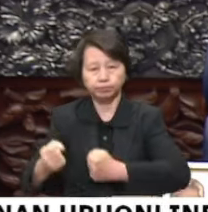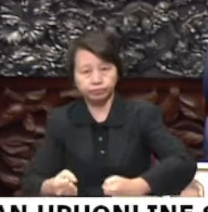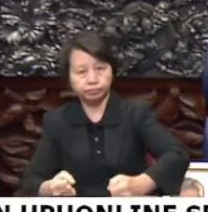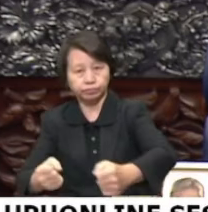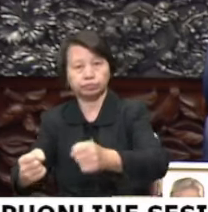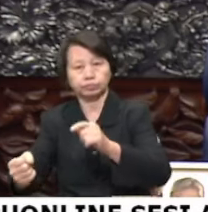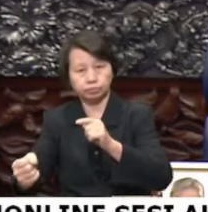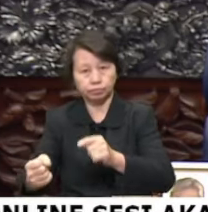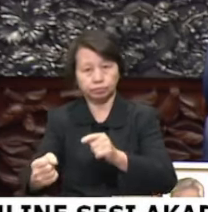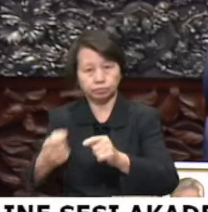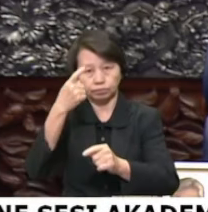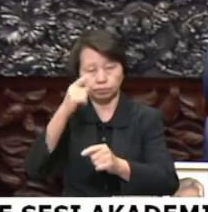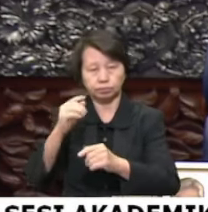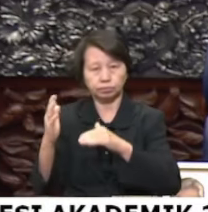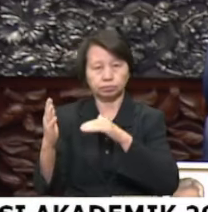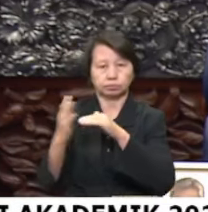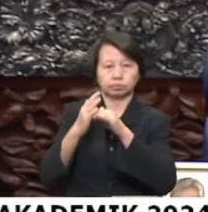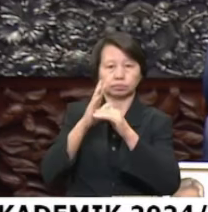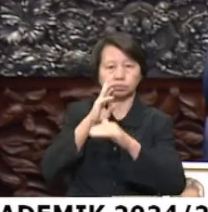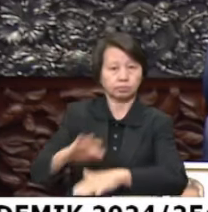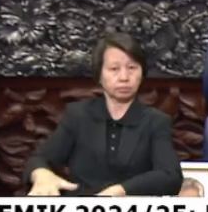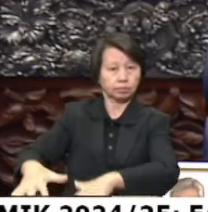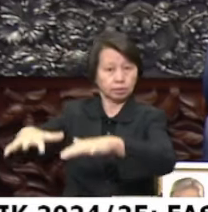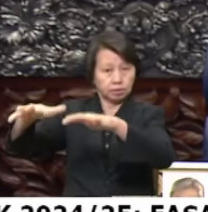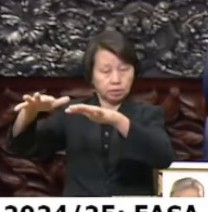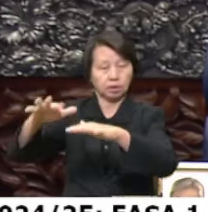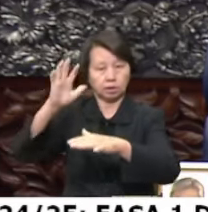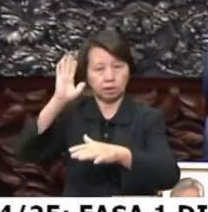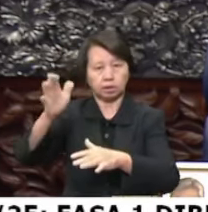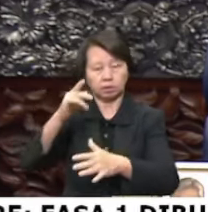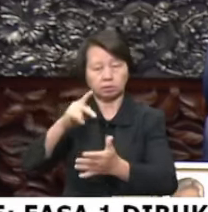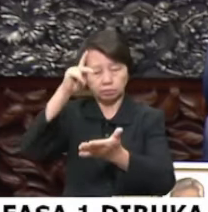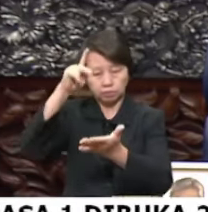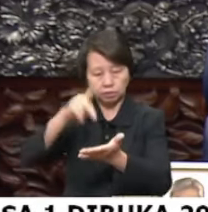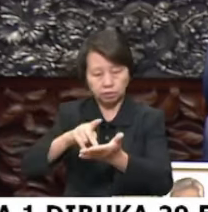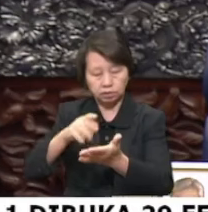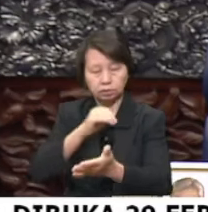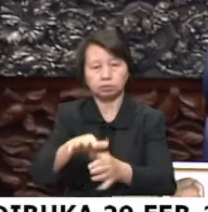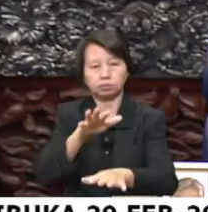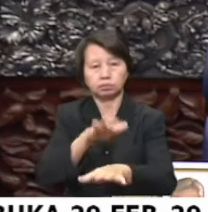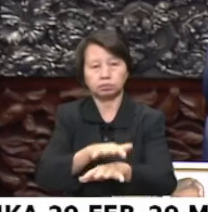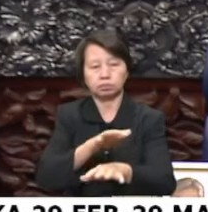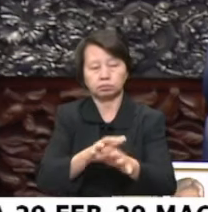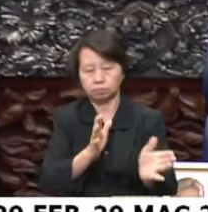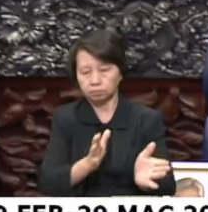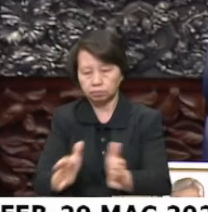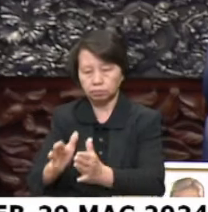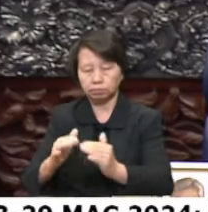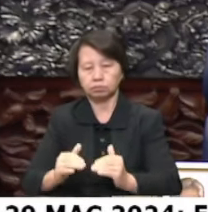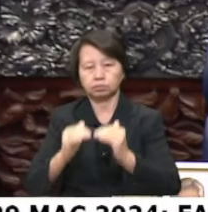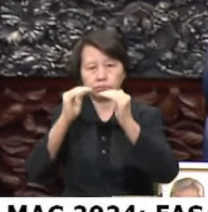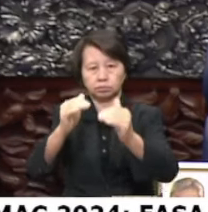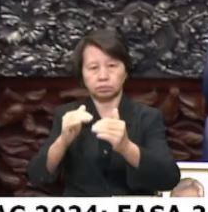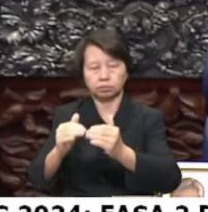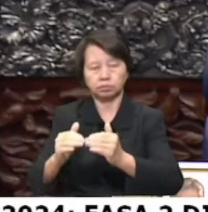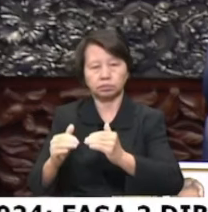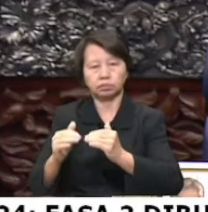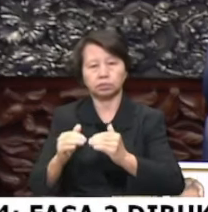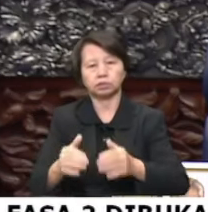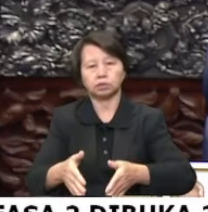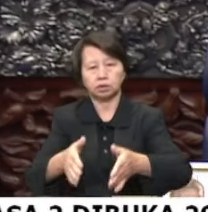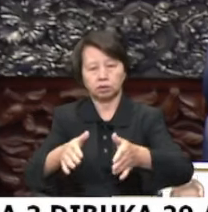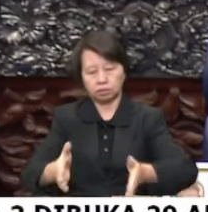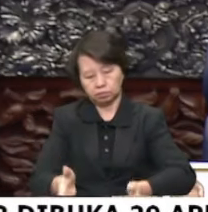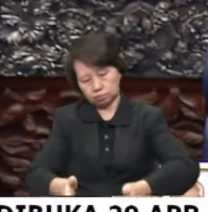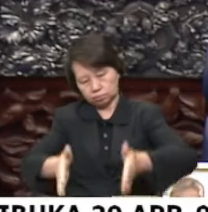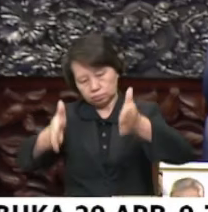pelaksanaan projek tebatan banjir. Rangkaian sungai dimodelkan untuk mengenapasti dan merancang kerja naik taraf sungai, pembinaan ban,